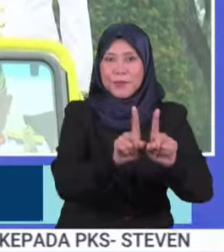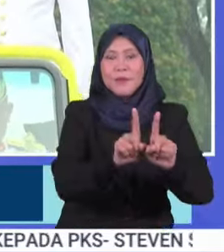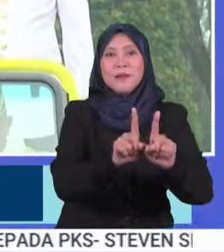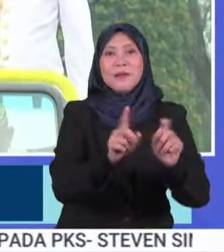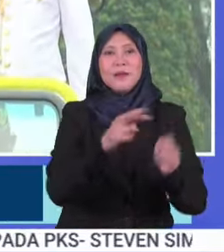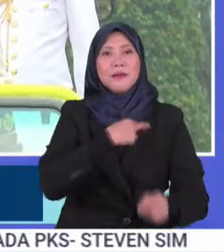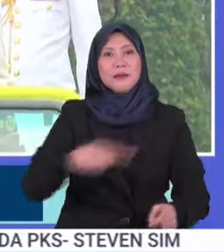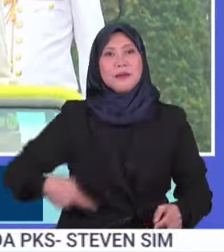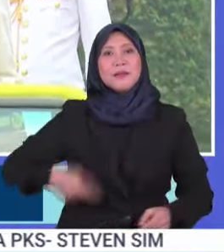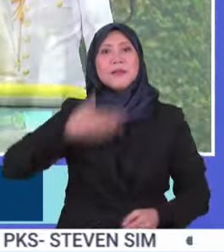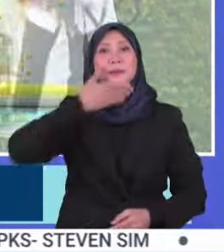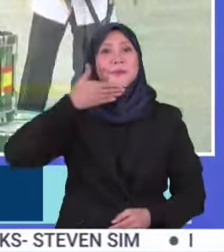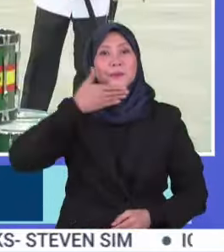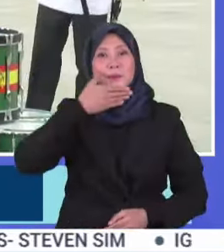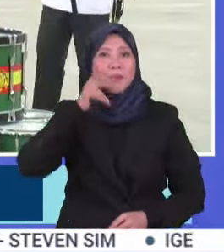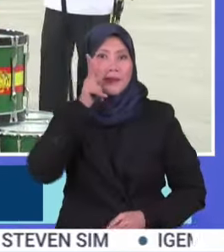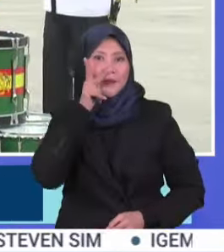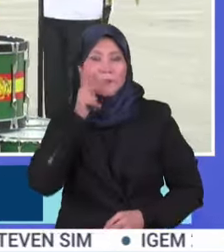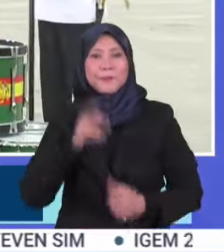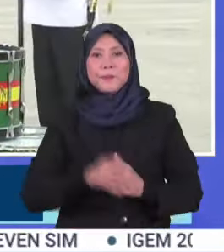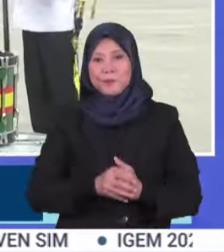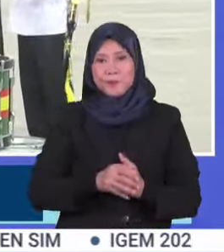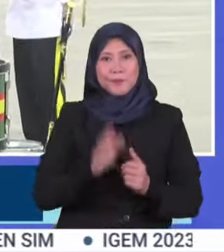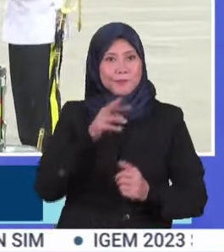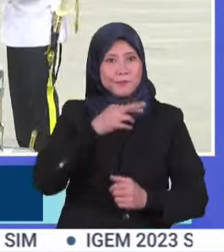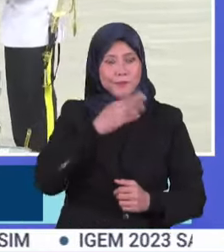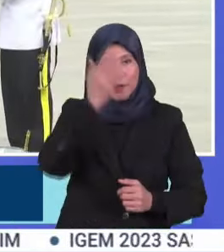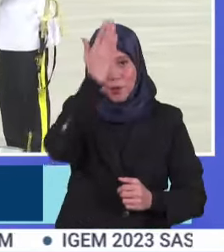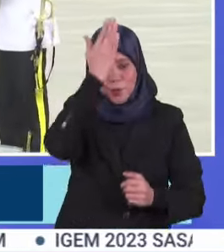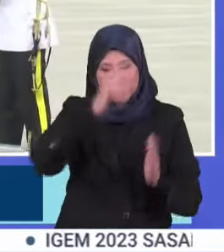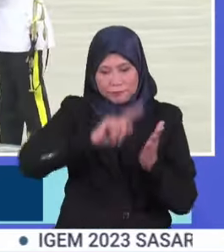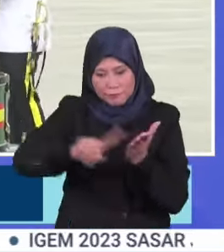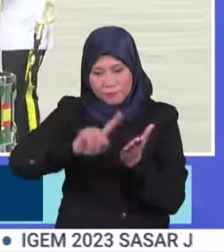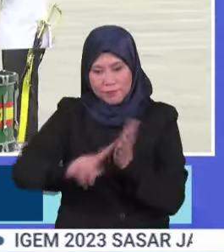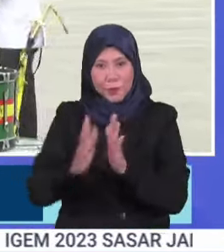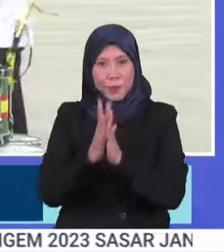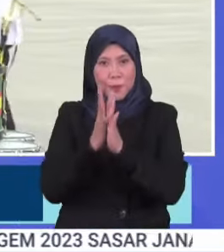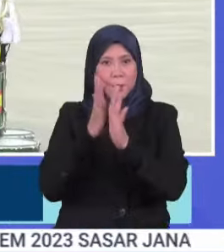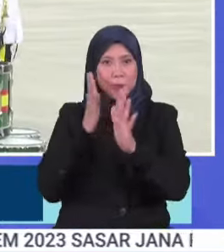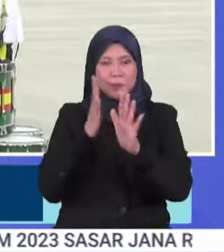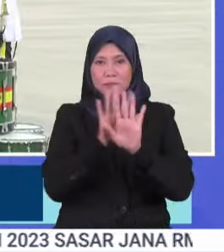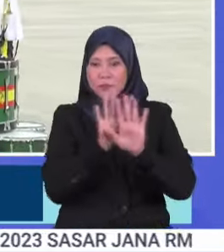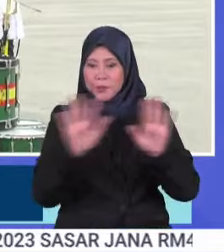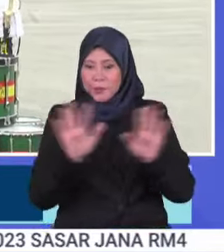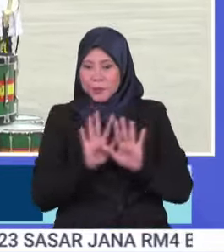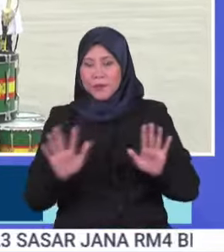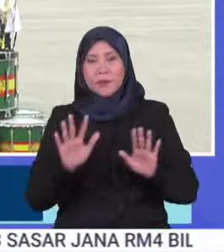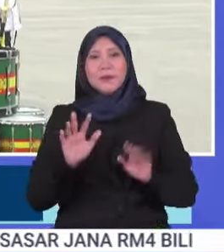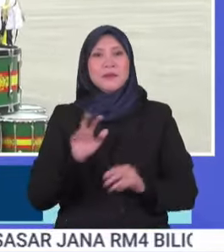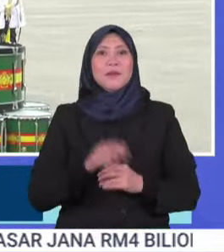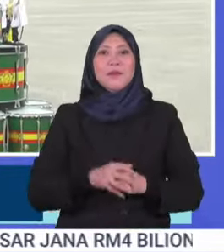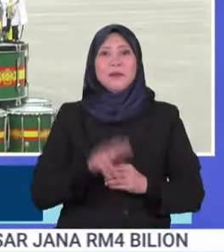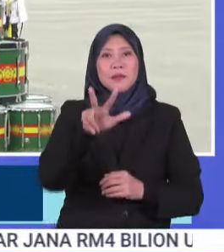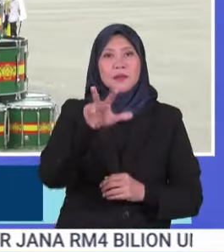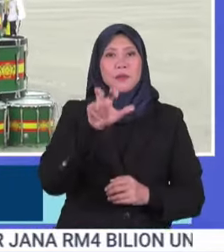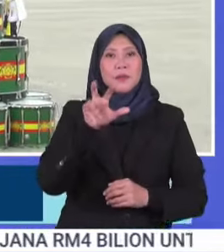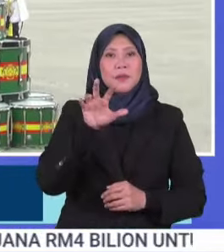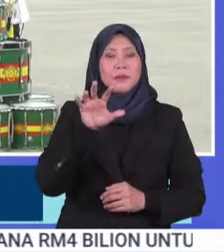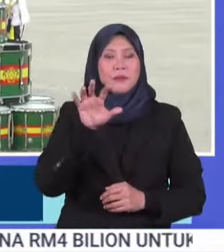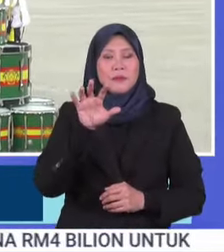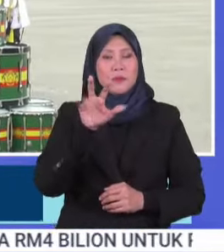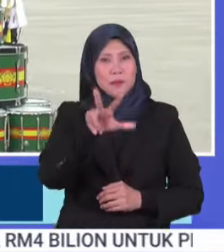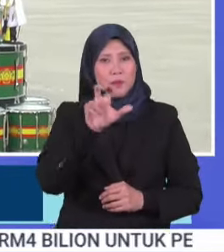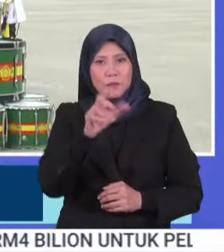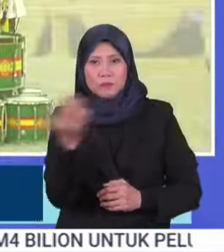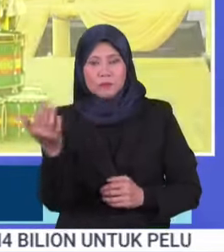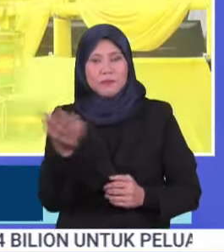berkenaan ialah Raja Muda Kedah. Baginda berkenan memeriksa perbarisan dianggotai 23 anggota pegawai dan 383 anggota